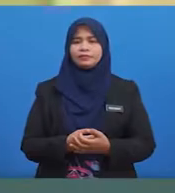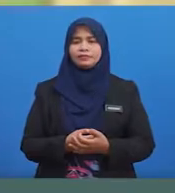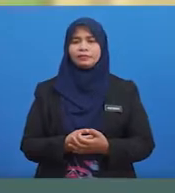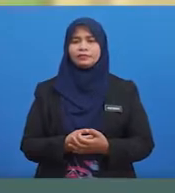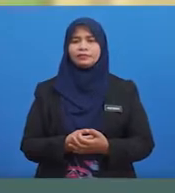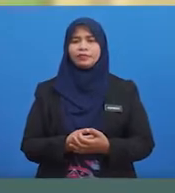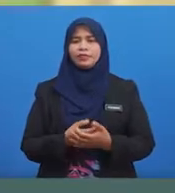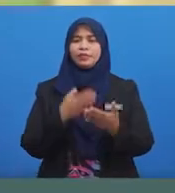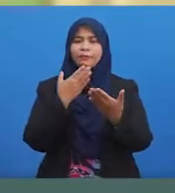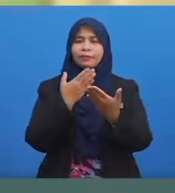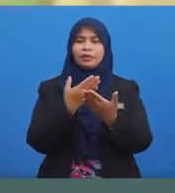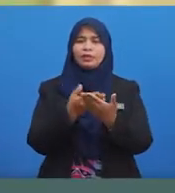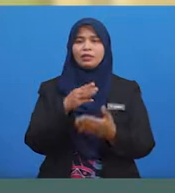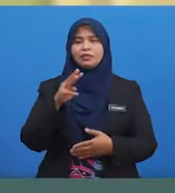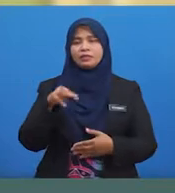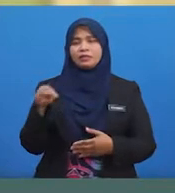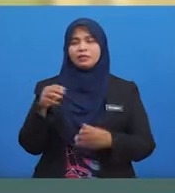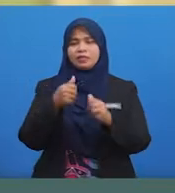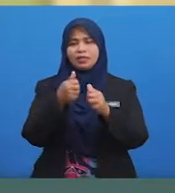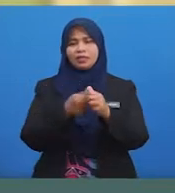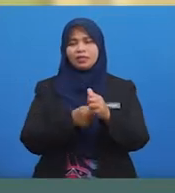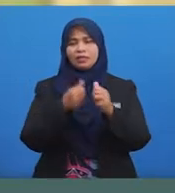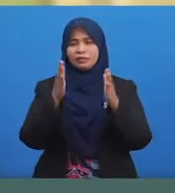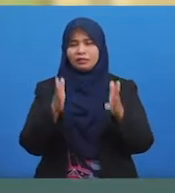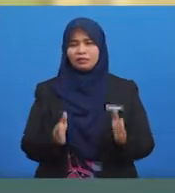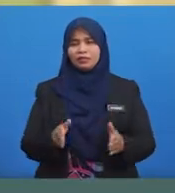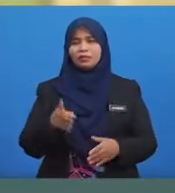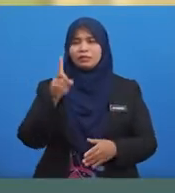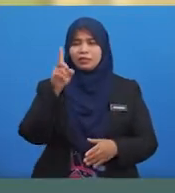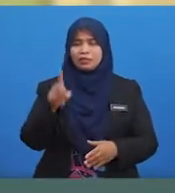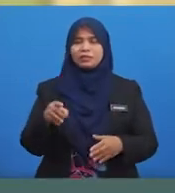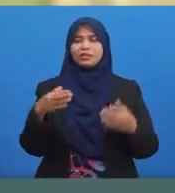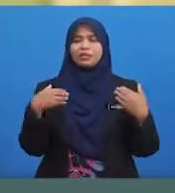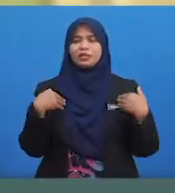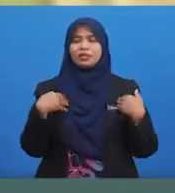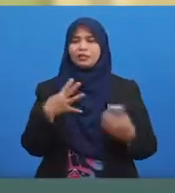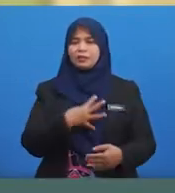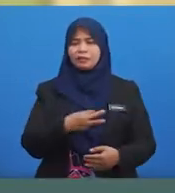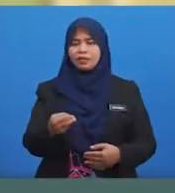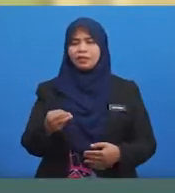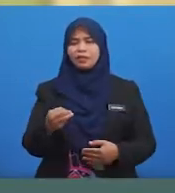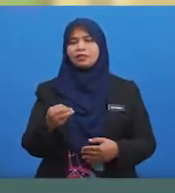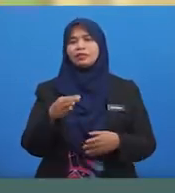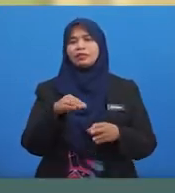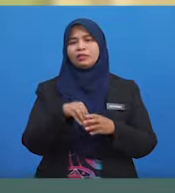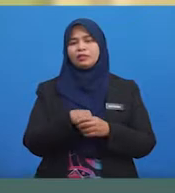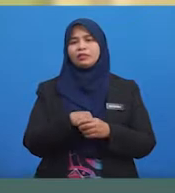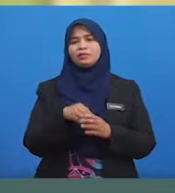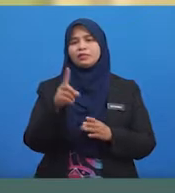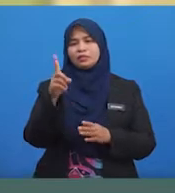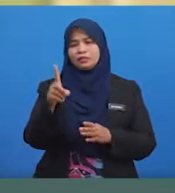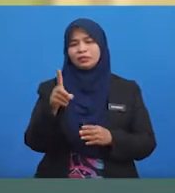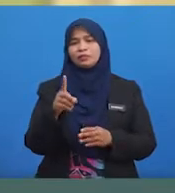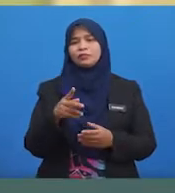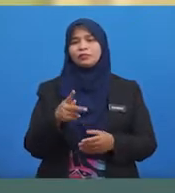by murid-murid setiap orang mesti mempunyai minat dalam sesuatu bidang